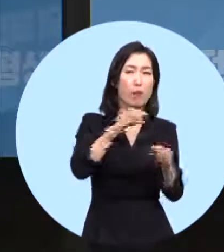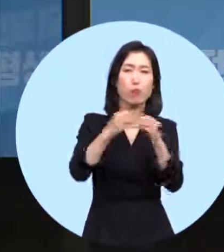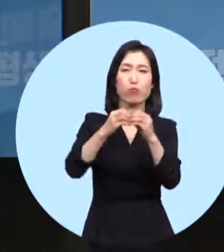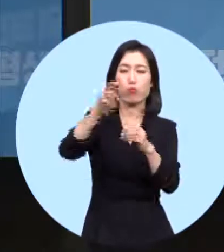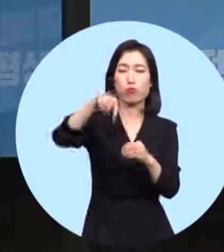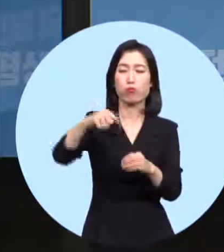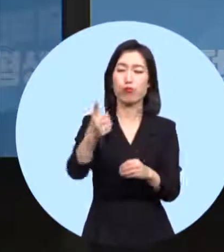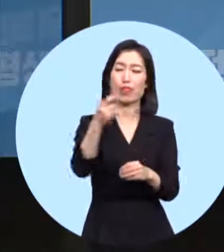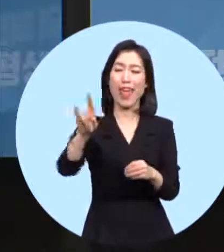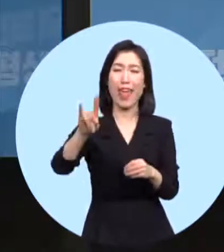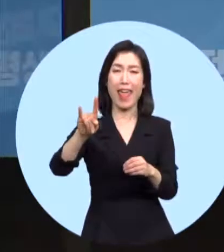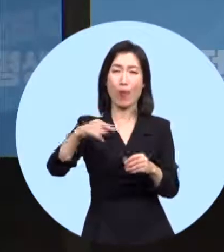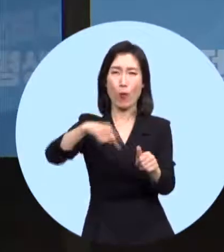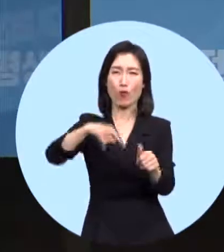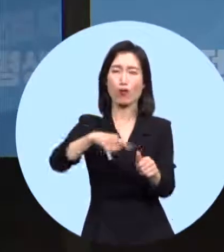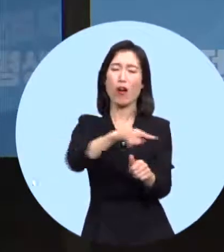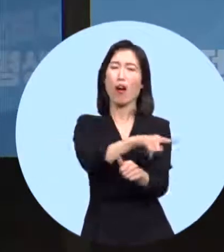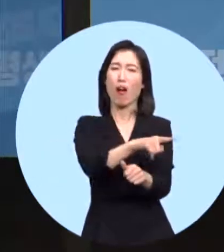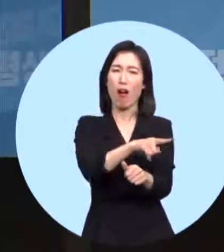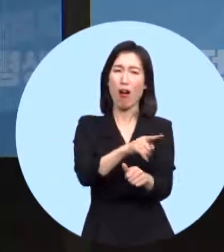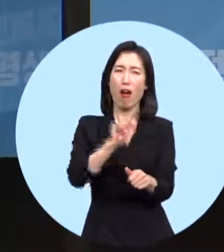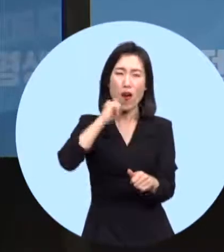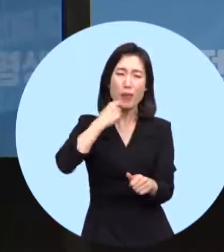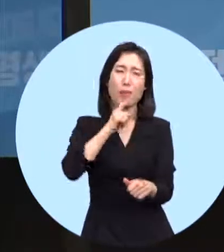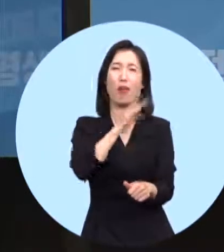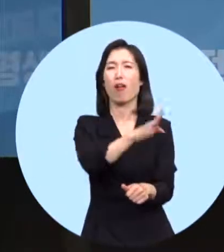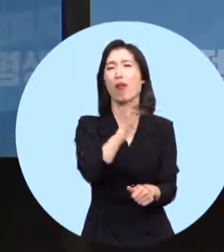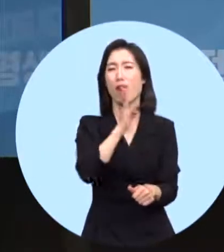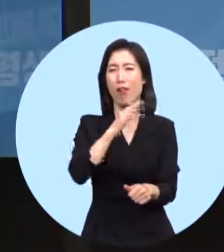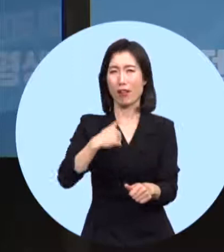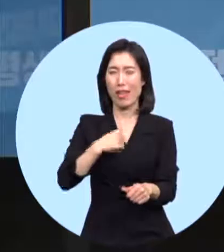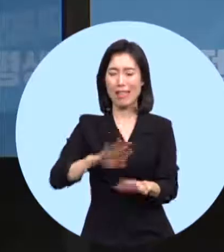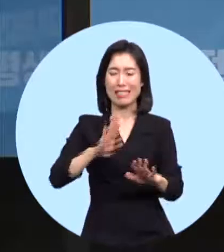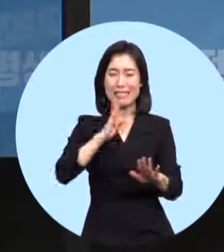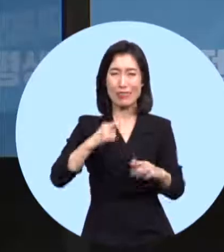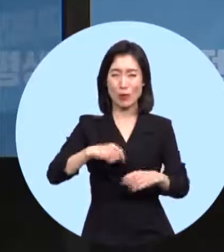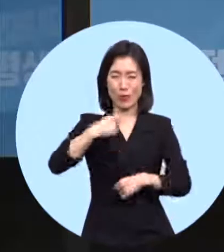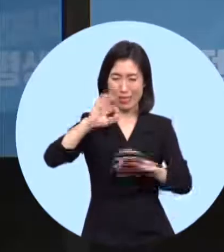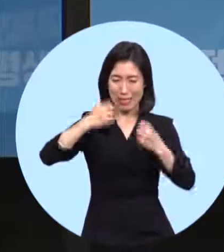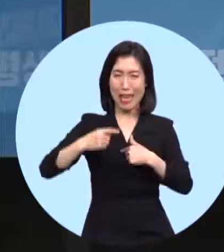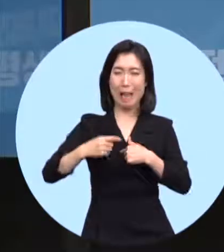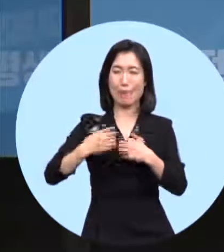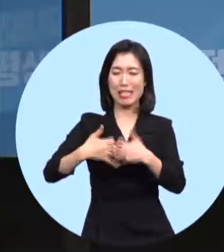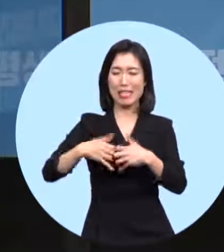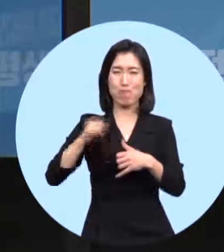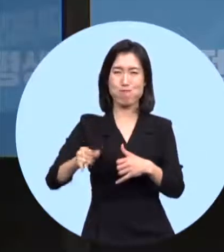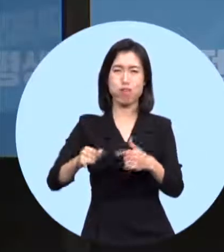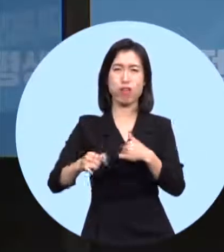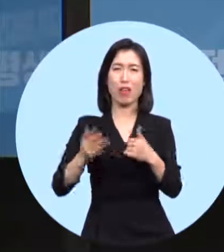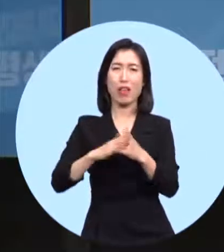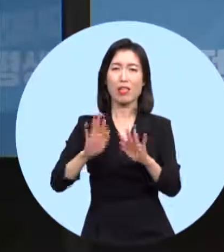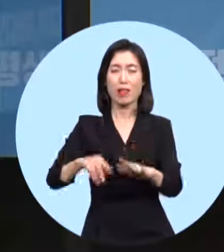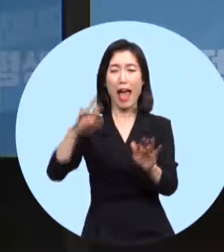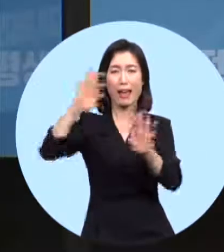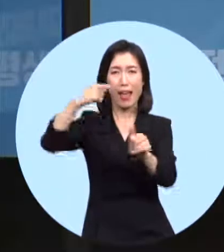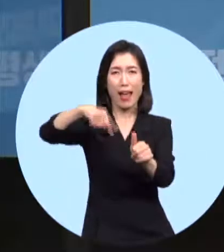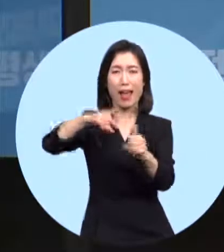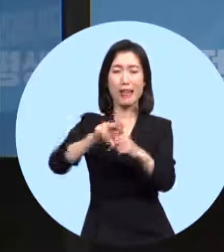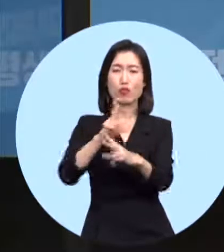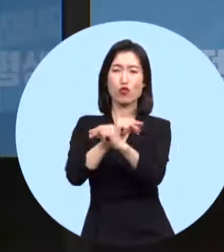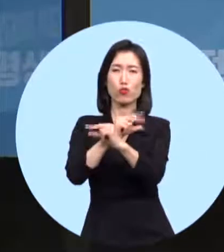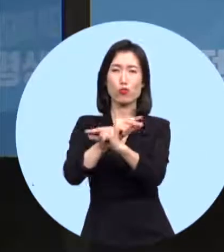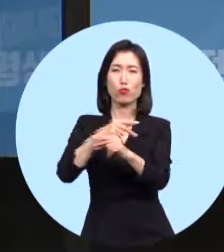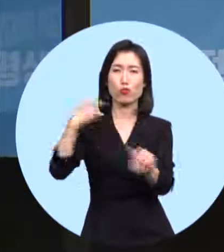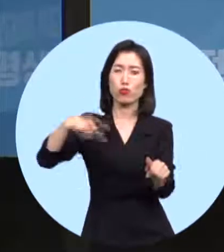아날로그를 사랑한다고 표현하는 그렇고요. 기계치입니다. 그래서 이번에 줌으로 교육을 받으면서 학생들하고 하는데도 힘든데 과연